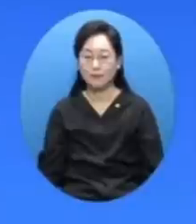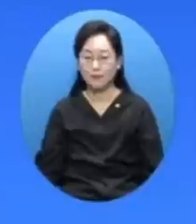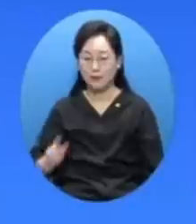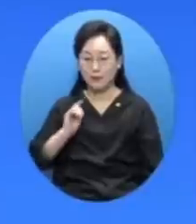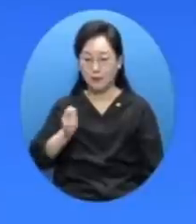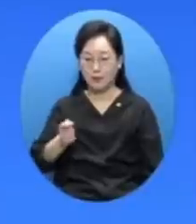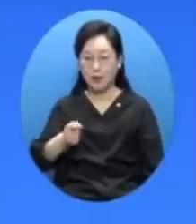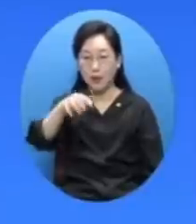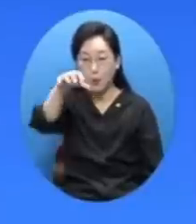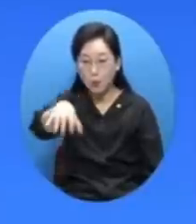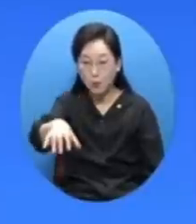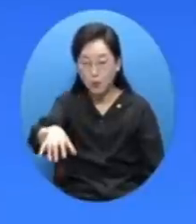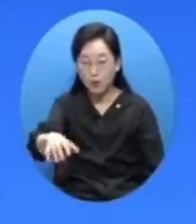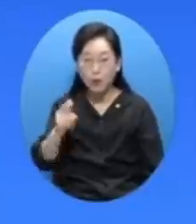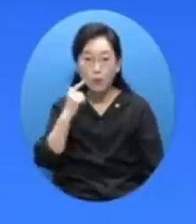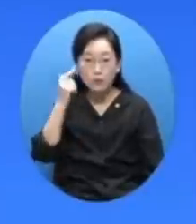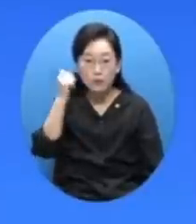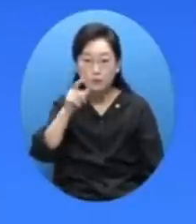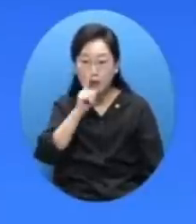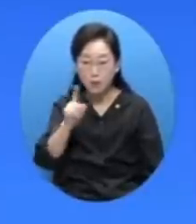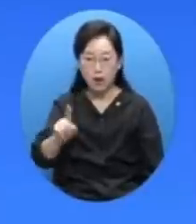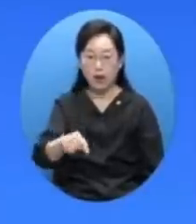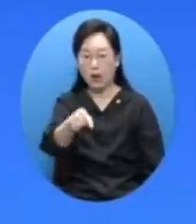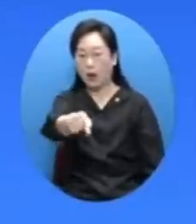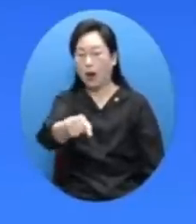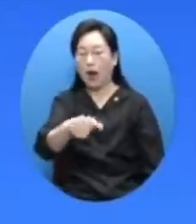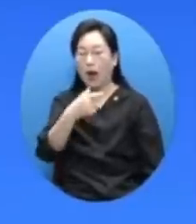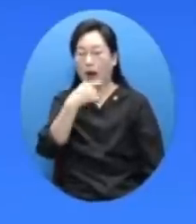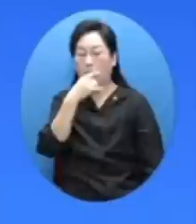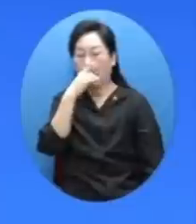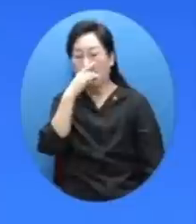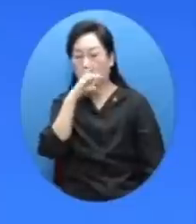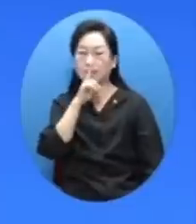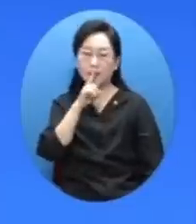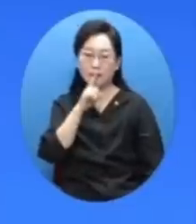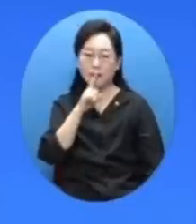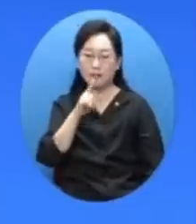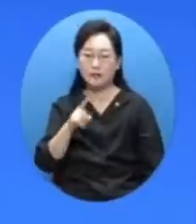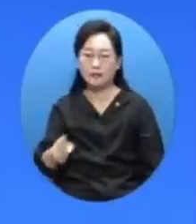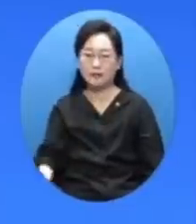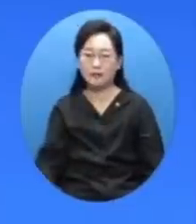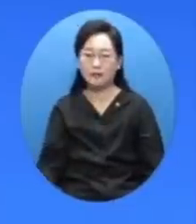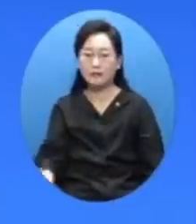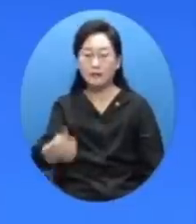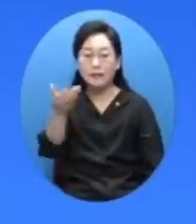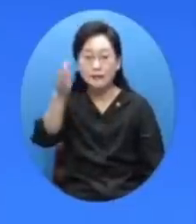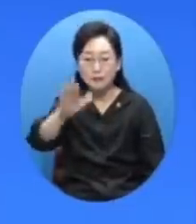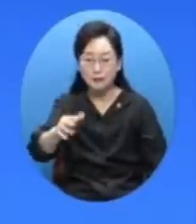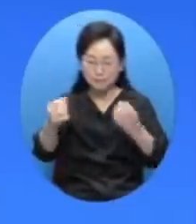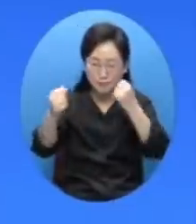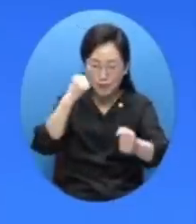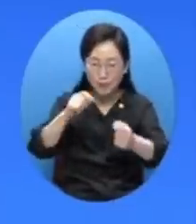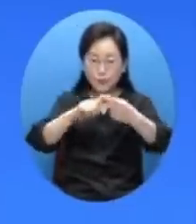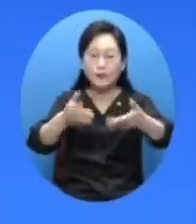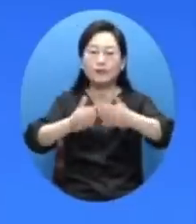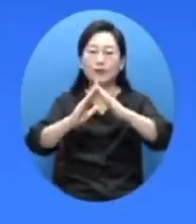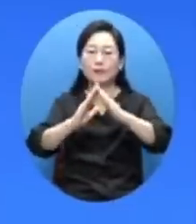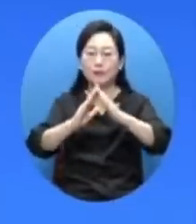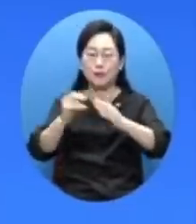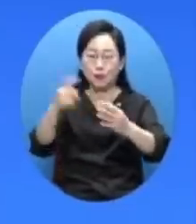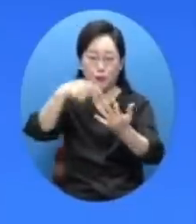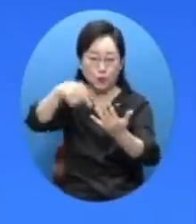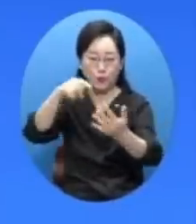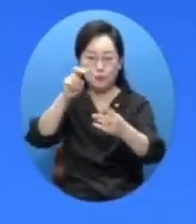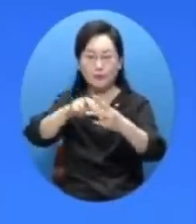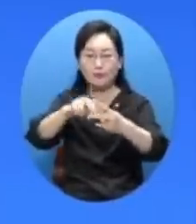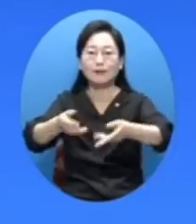케냐에는 목사들도 그곳에는 복음이 들어갈 수 없는 곳이라고 하는 곳입니다 그것의 교회를 세우고 교육센터를